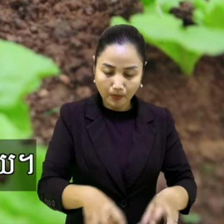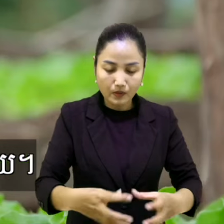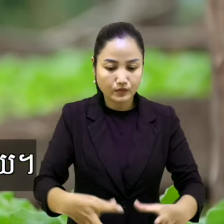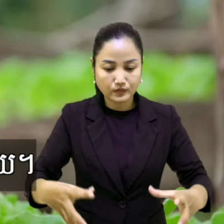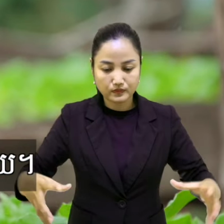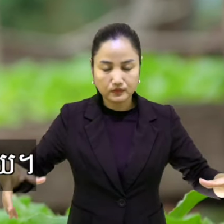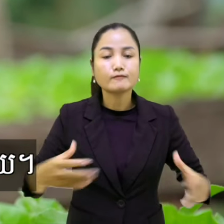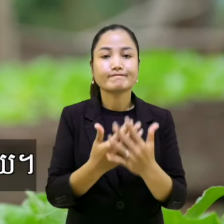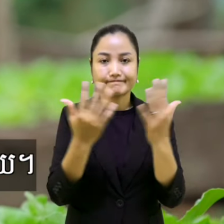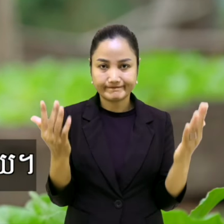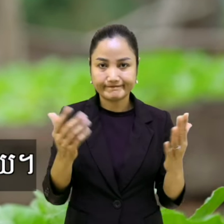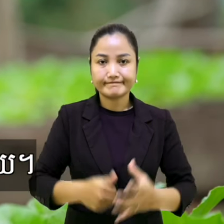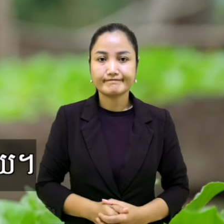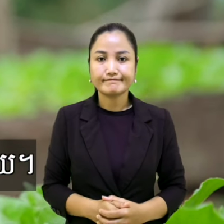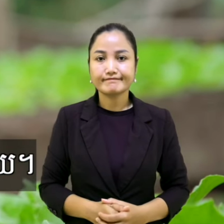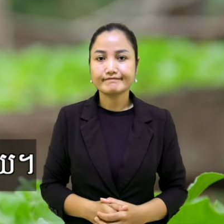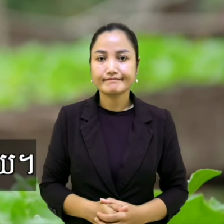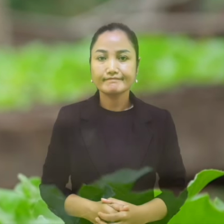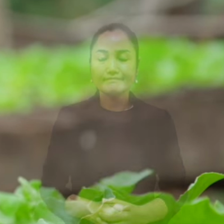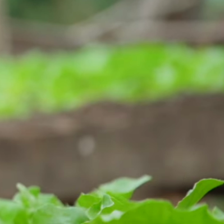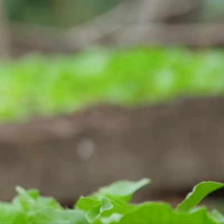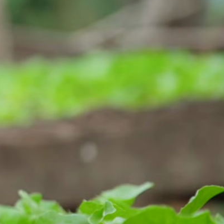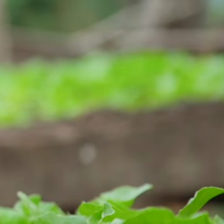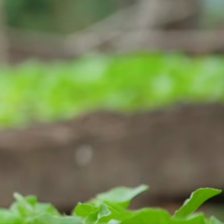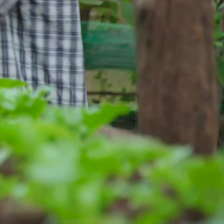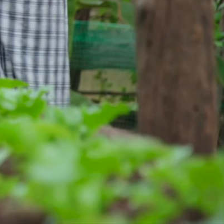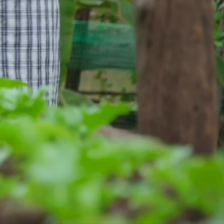bà mùi hơi bàn buông bàn côn rí xài